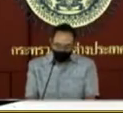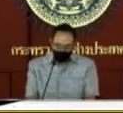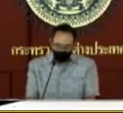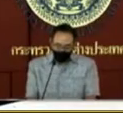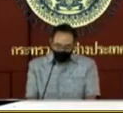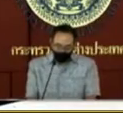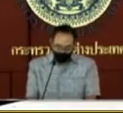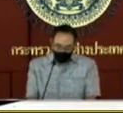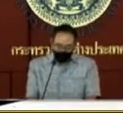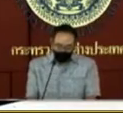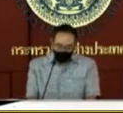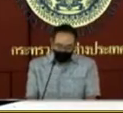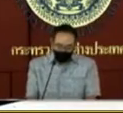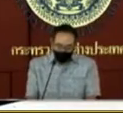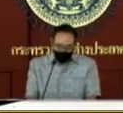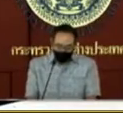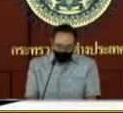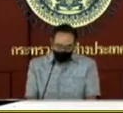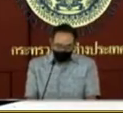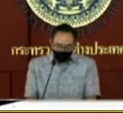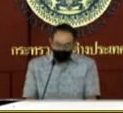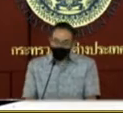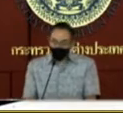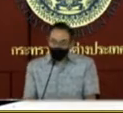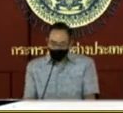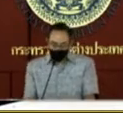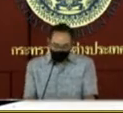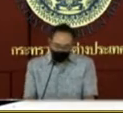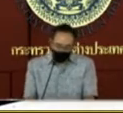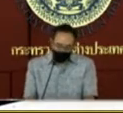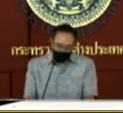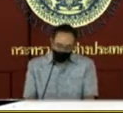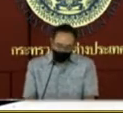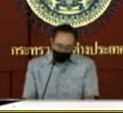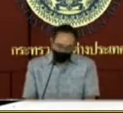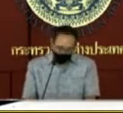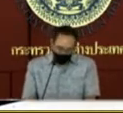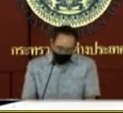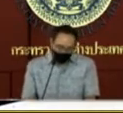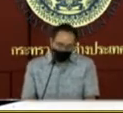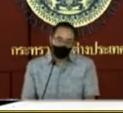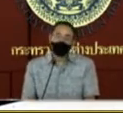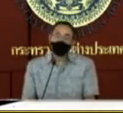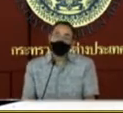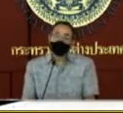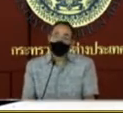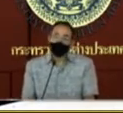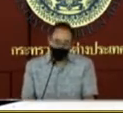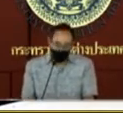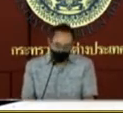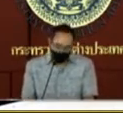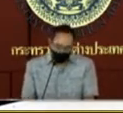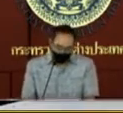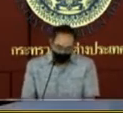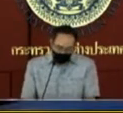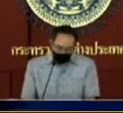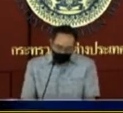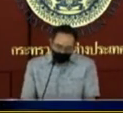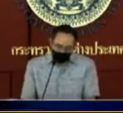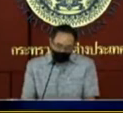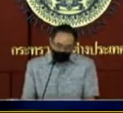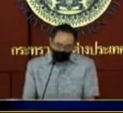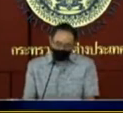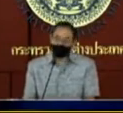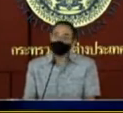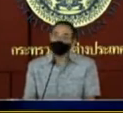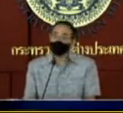ได้คุยกันทางไกลนะครับตามที่ฝ่ายนิวซีแลนด์นะเป็นฝ่ายทับถามมานะครับทั้งสองฝ่ายนะครับผู้นำทั้งสองฝ่ายเห็น